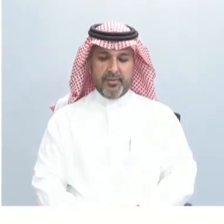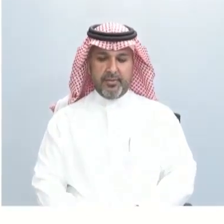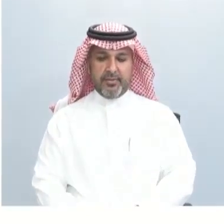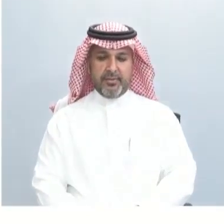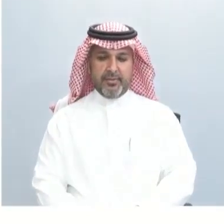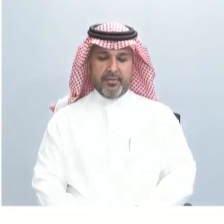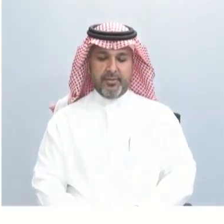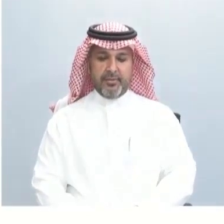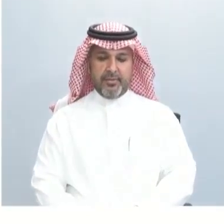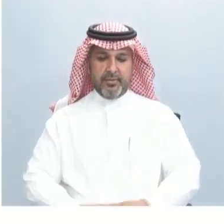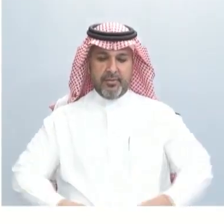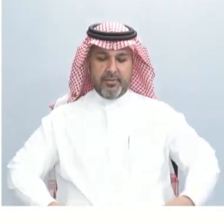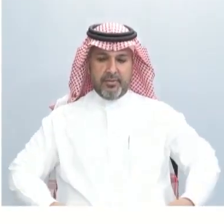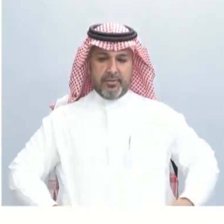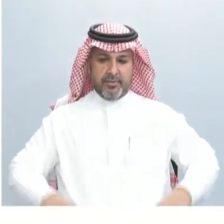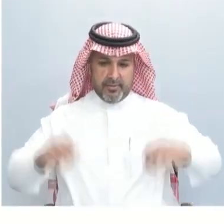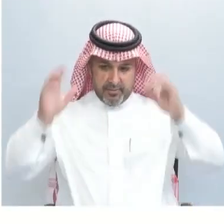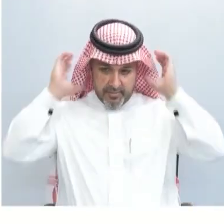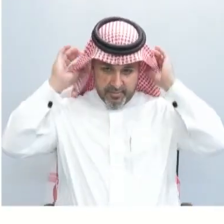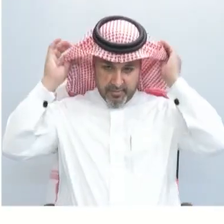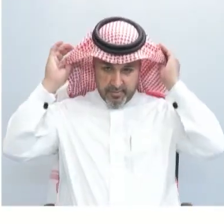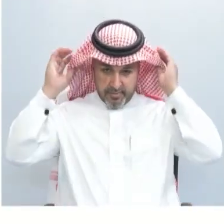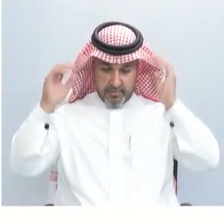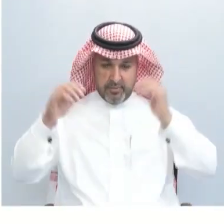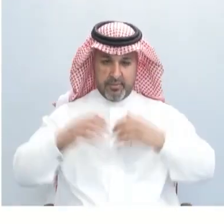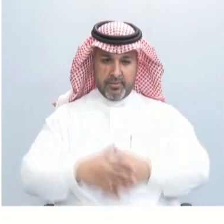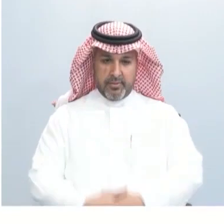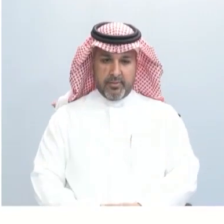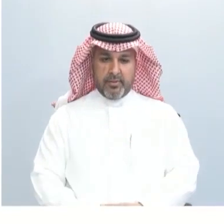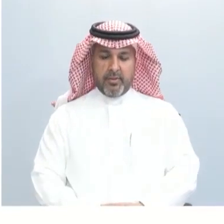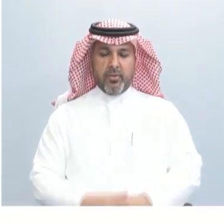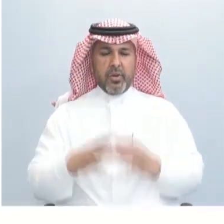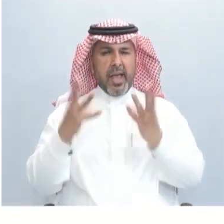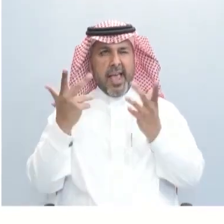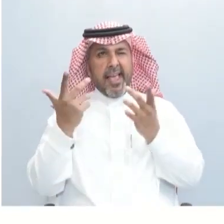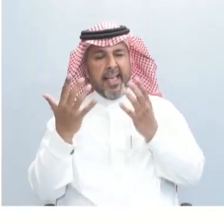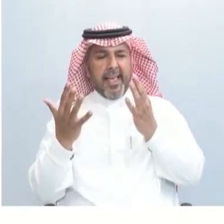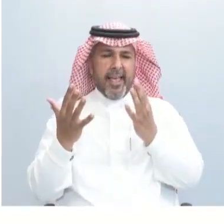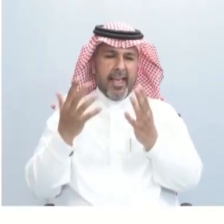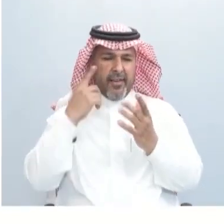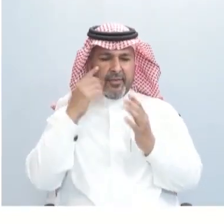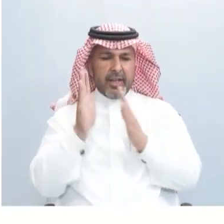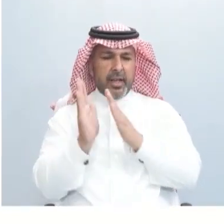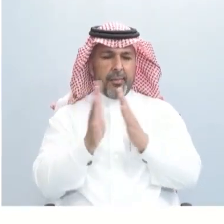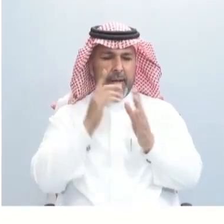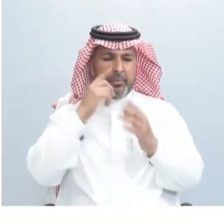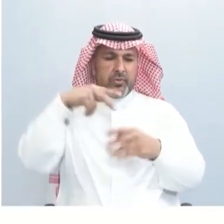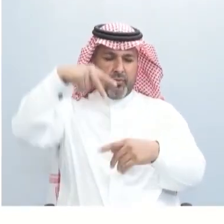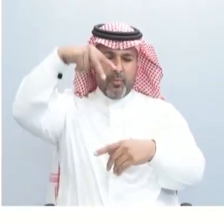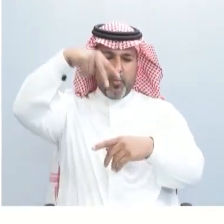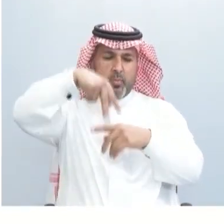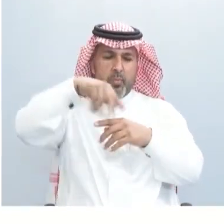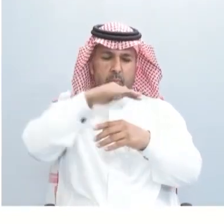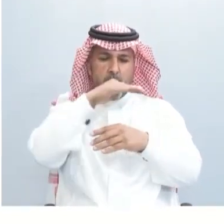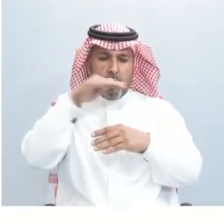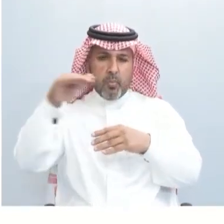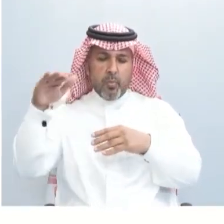الخمس حلل النتائج اكتب تخمينا حول كيفيه استعمال الاعداد في احد صفوف مثلث باسكال لايجاد